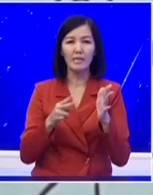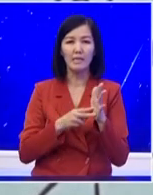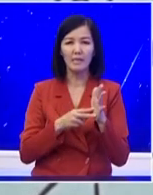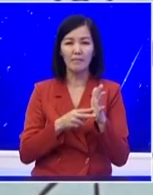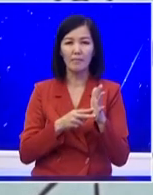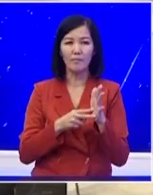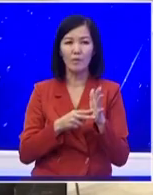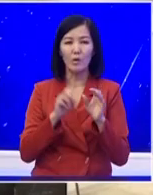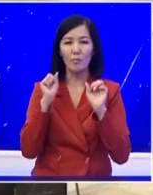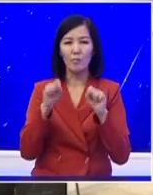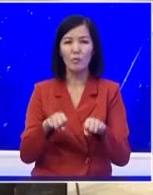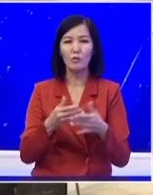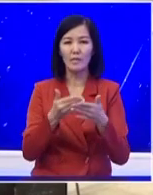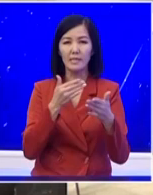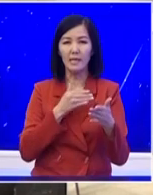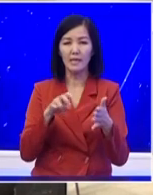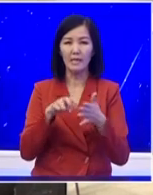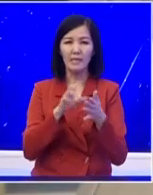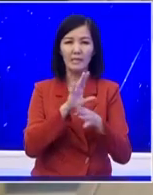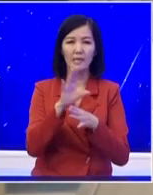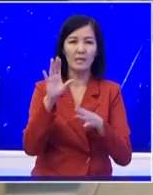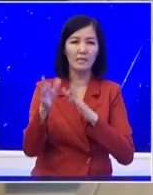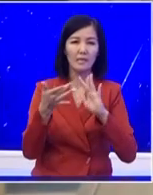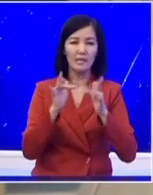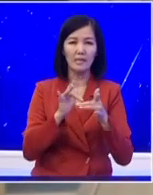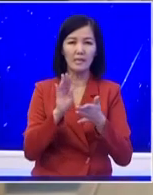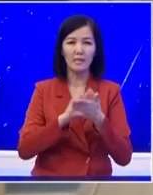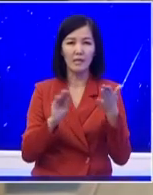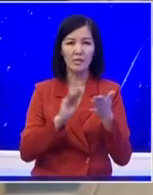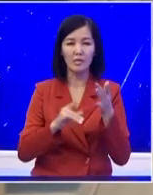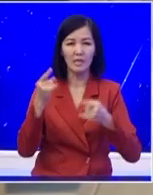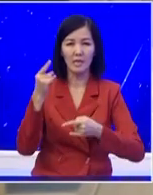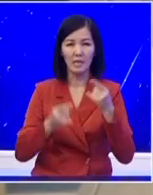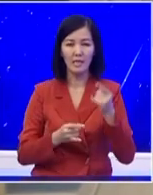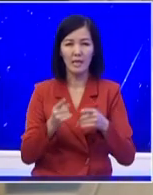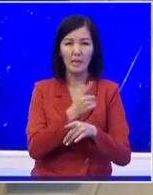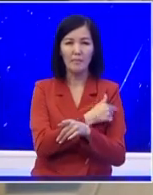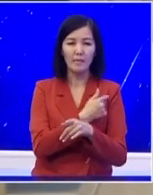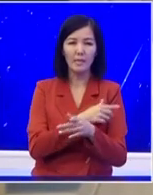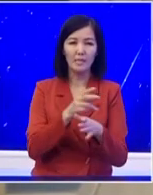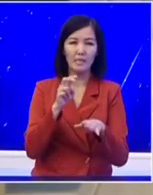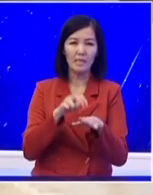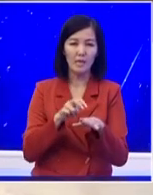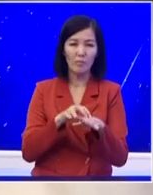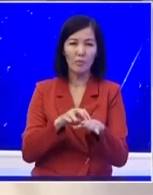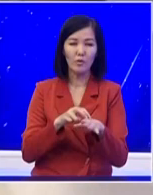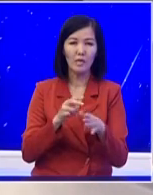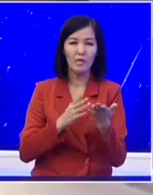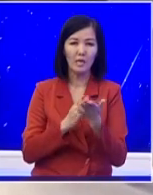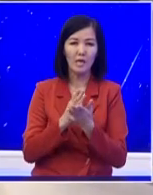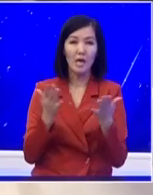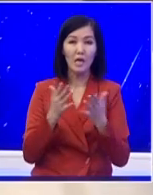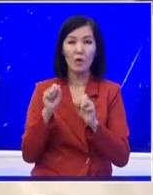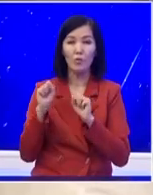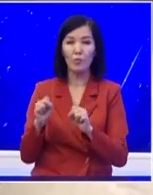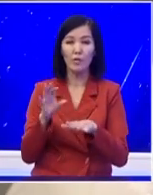8-72-82-40-17-57. Либо можете заранее написать СМС в социальных сетях на странице нашего телеканала. Медицинские работники расскажут вам, как уберечься